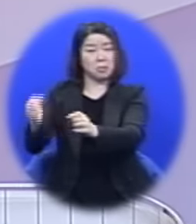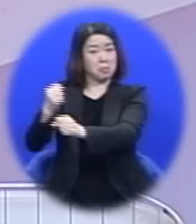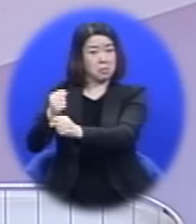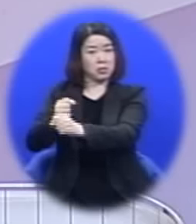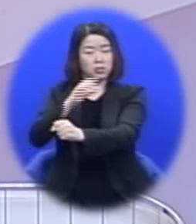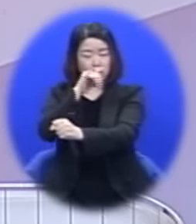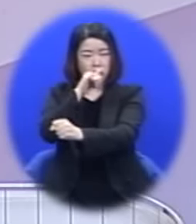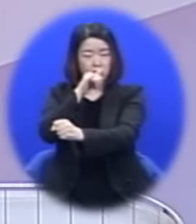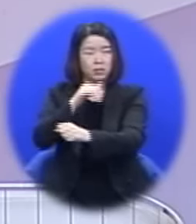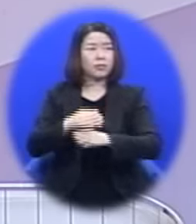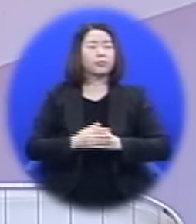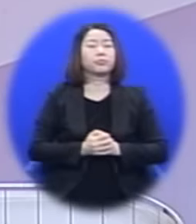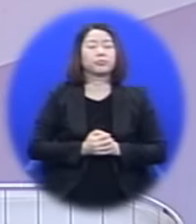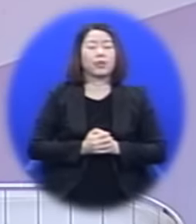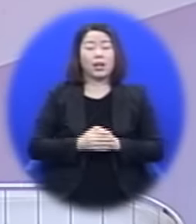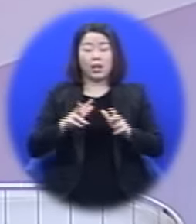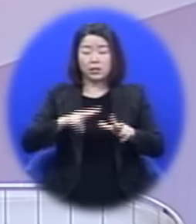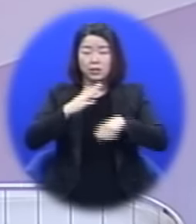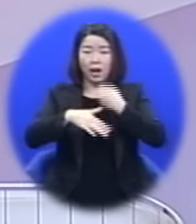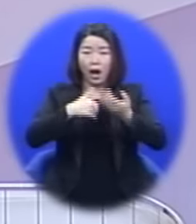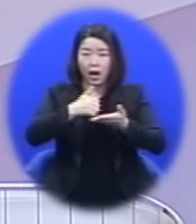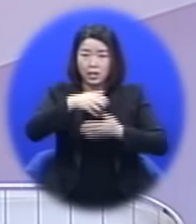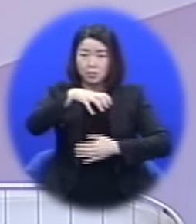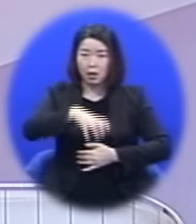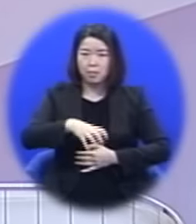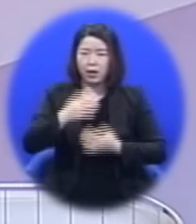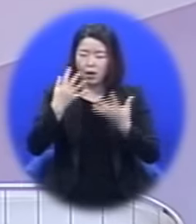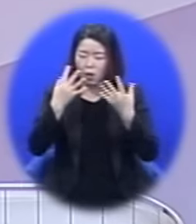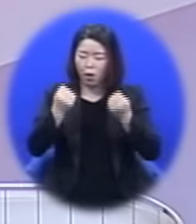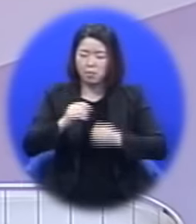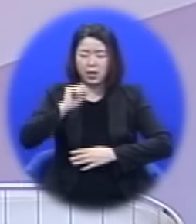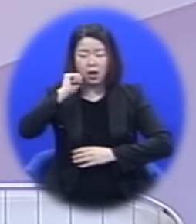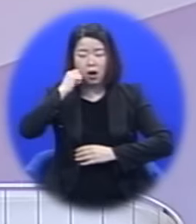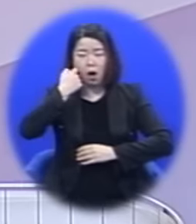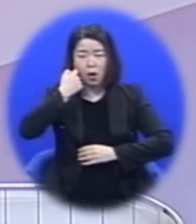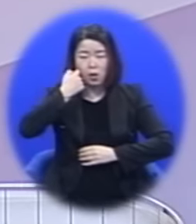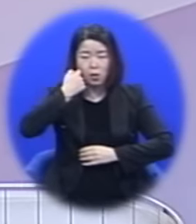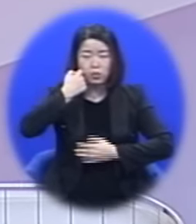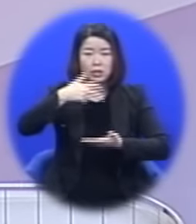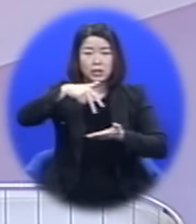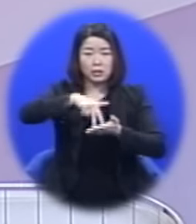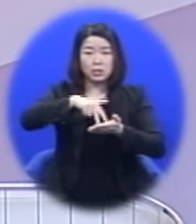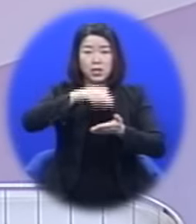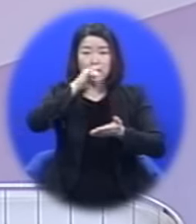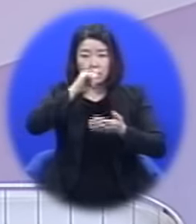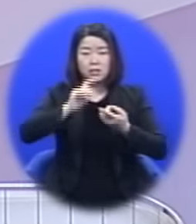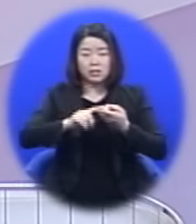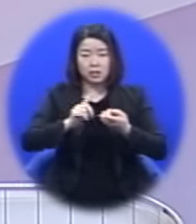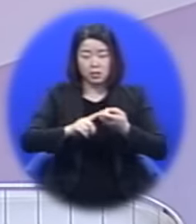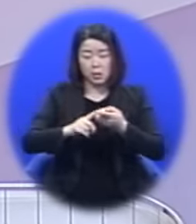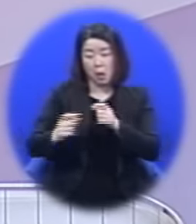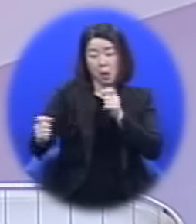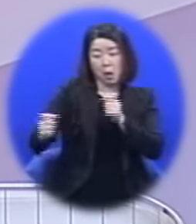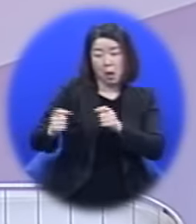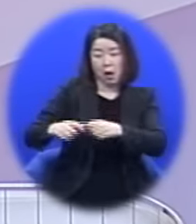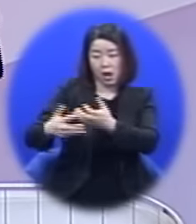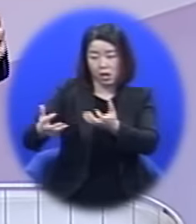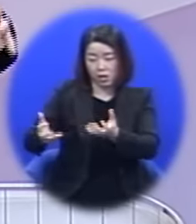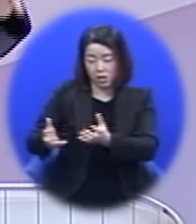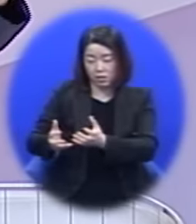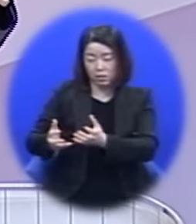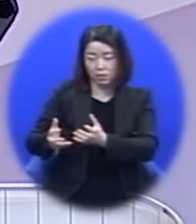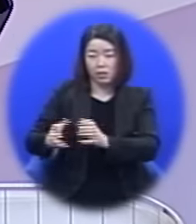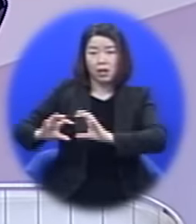하나님 앞에 지금 자기들이 얼마나 처절한 어려운 처지에 빠져 있는지, 가까이 있는 나라, 먼 나라